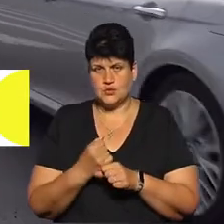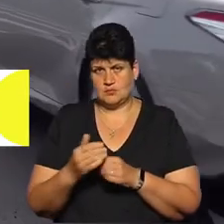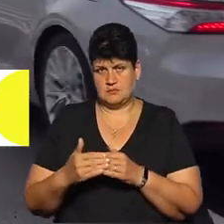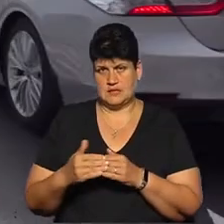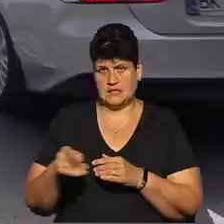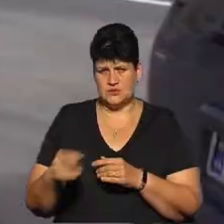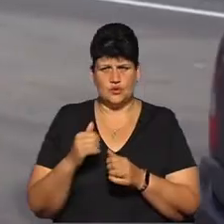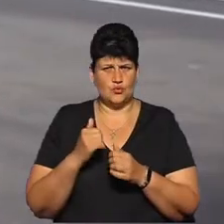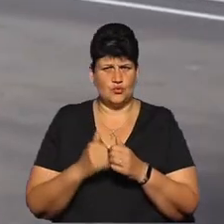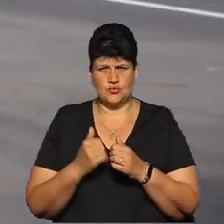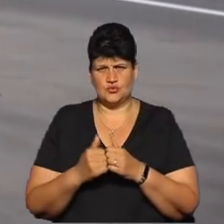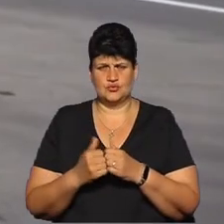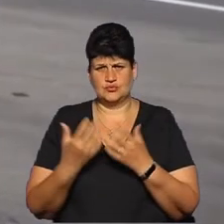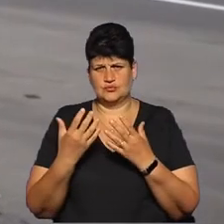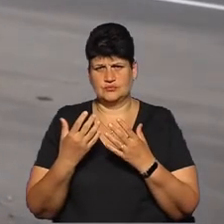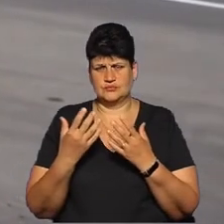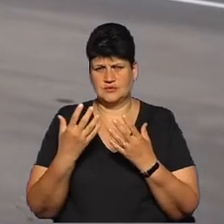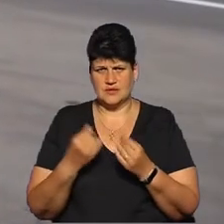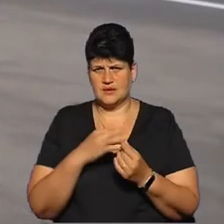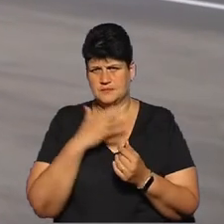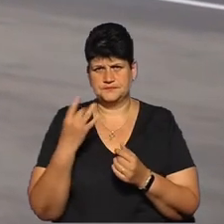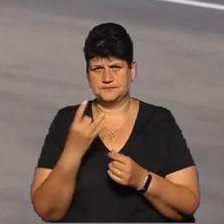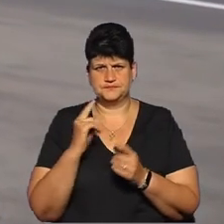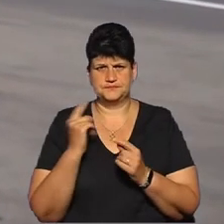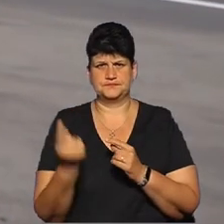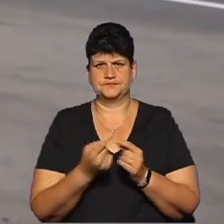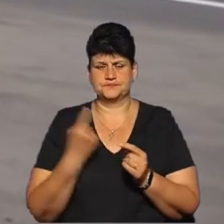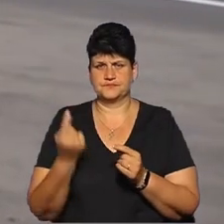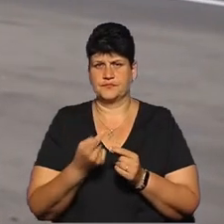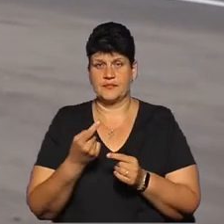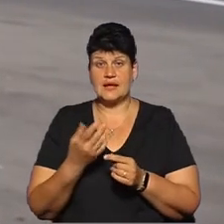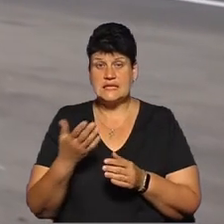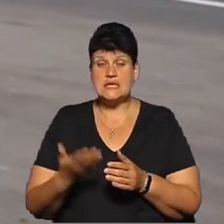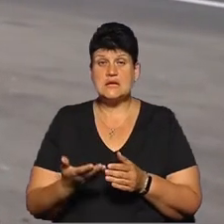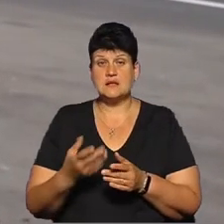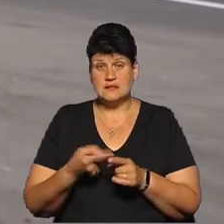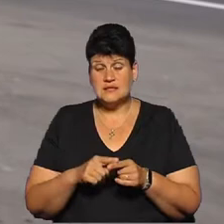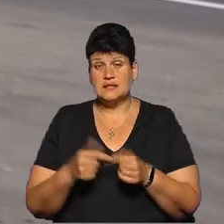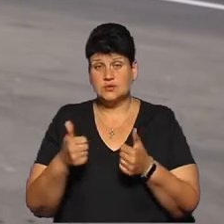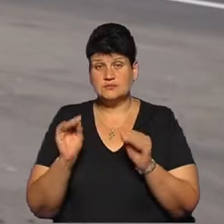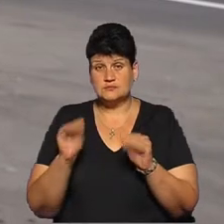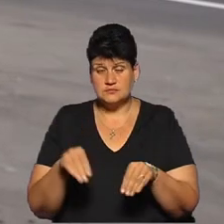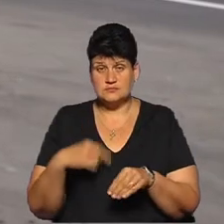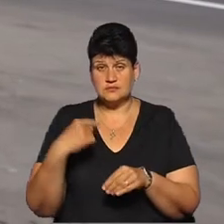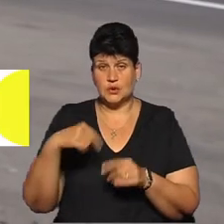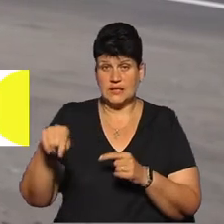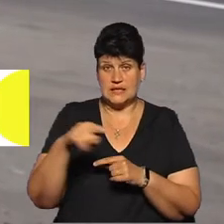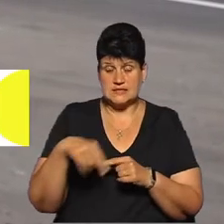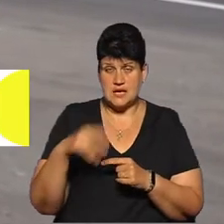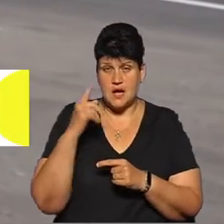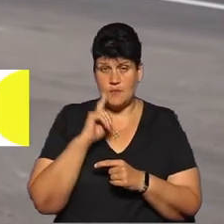щонайменше тричі за день. Те, що встановлено кільце, то добре, але з другої сторони, поки всі привикнуть до того, що